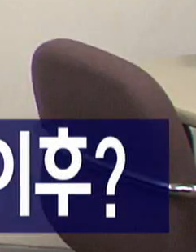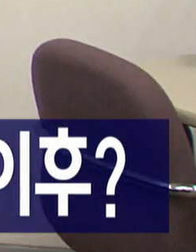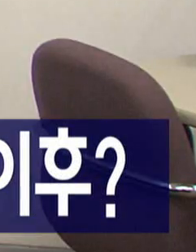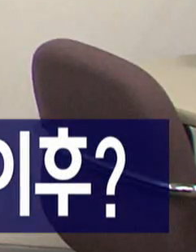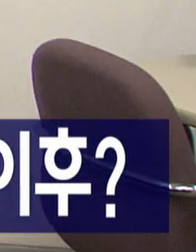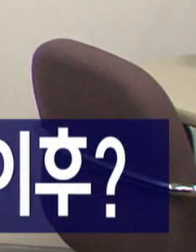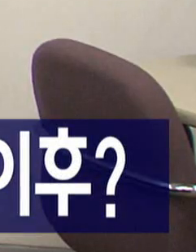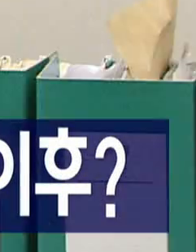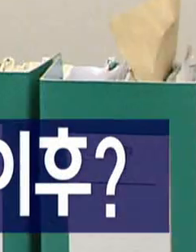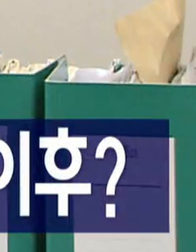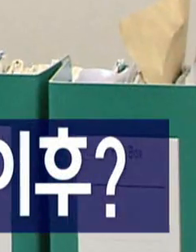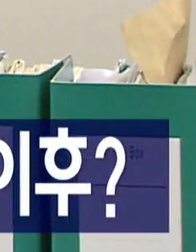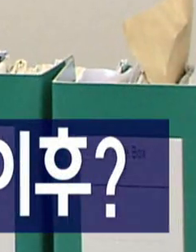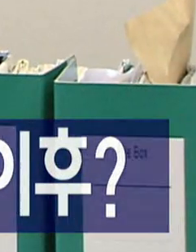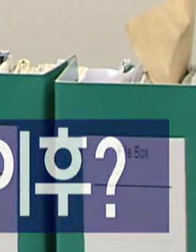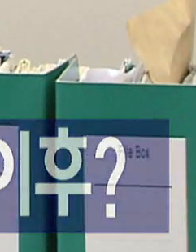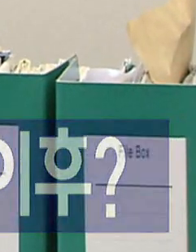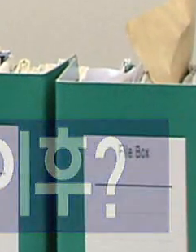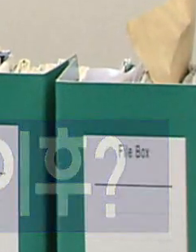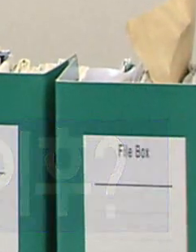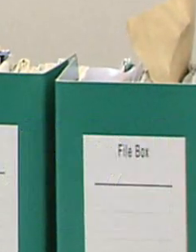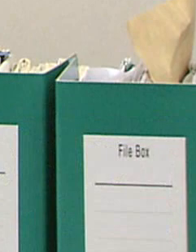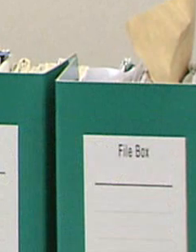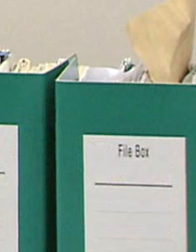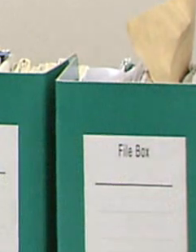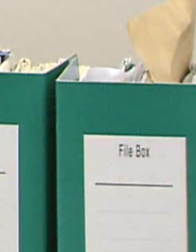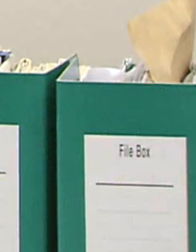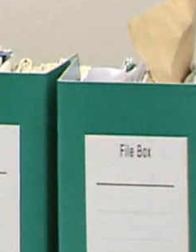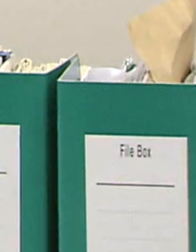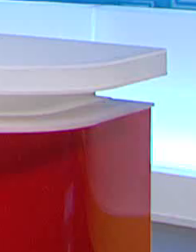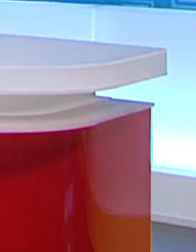속내, 후배 정치인들에 대한 생각들을 털어놨습니다.